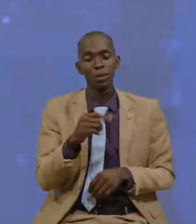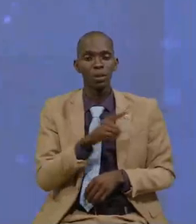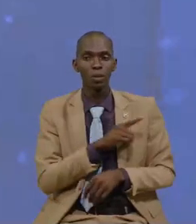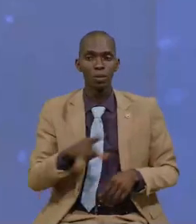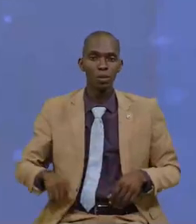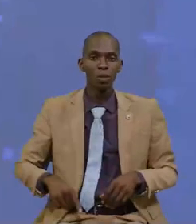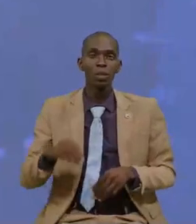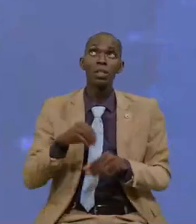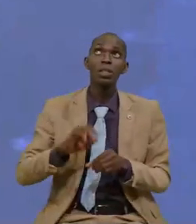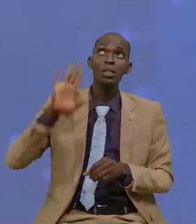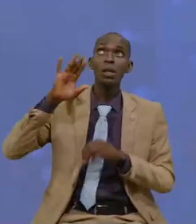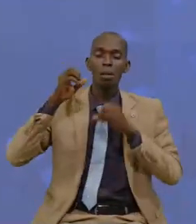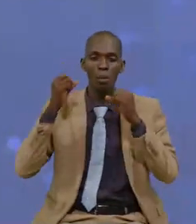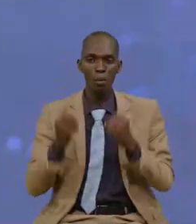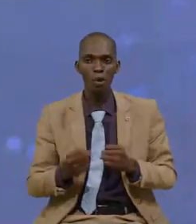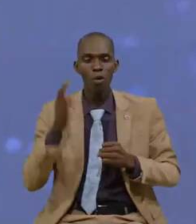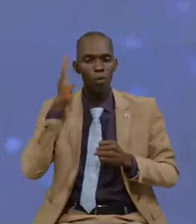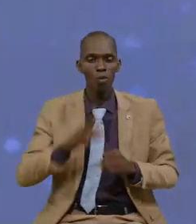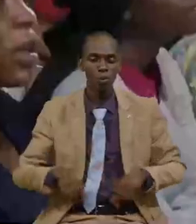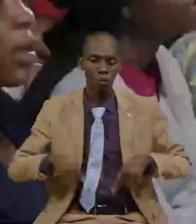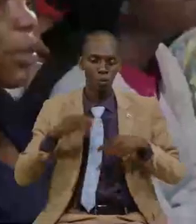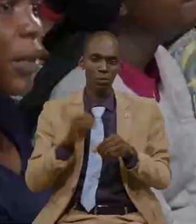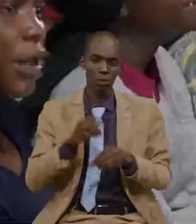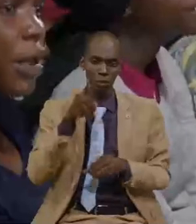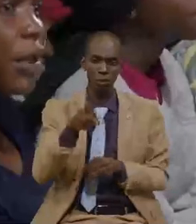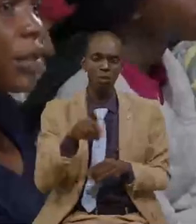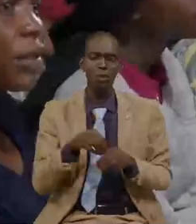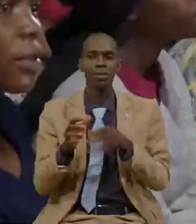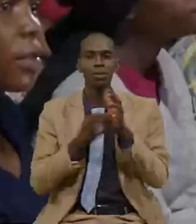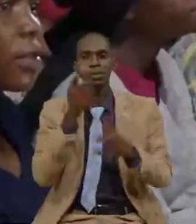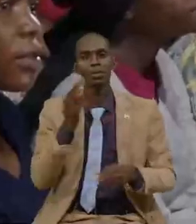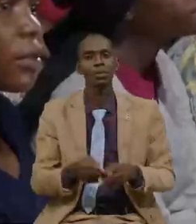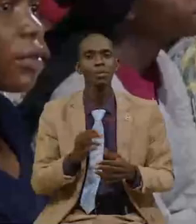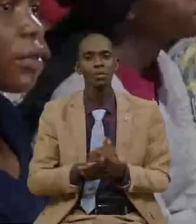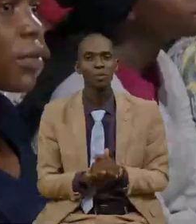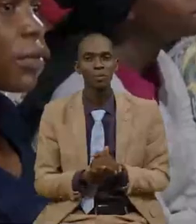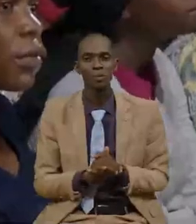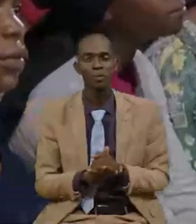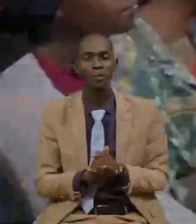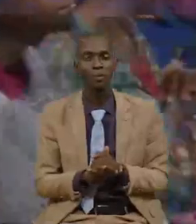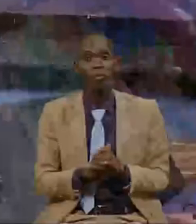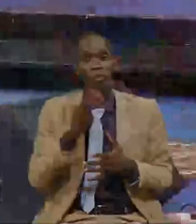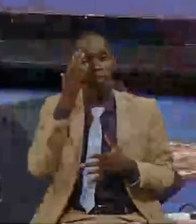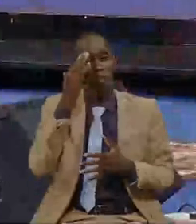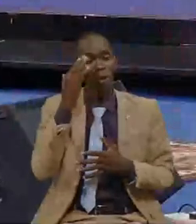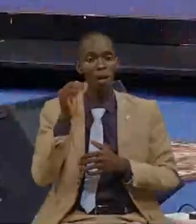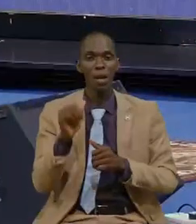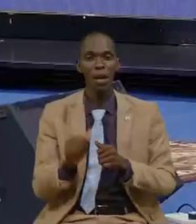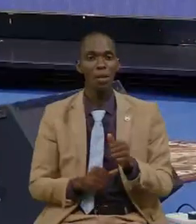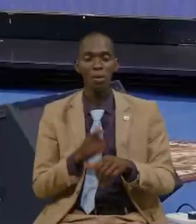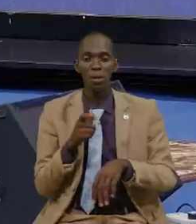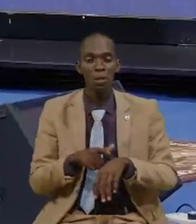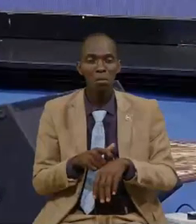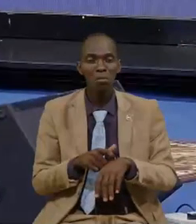j'habiterai en eux. Dieu, dans sa puissance, va habiter en vous. Vous savez, à tout